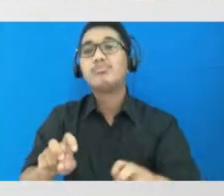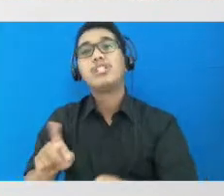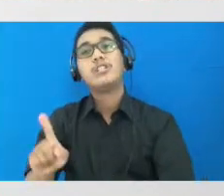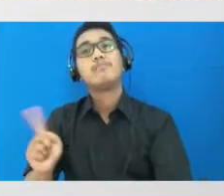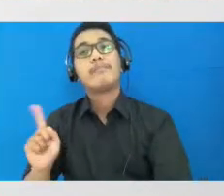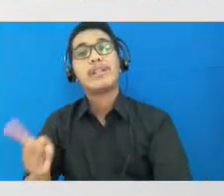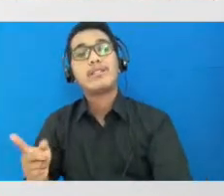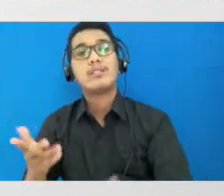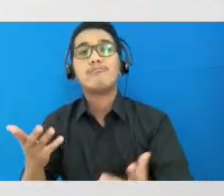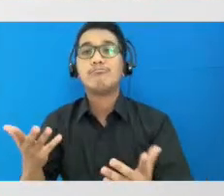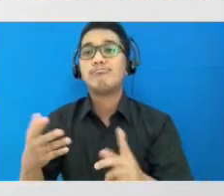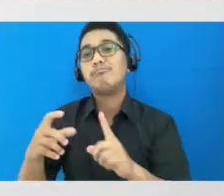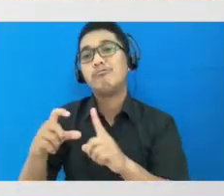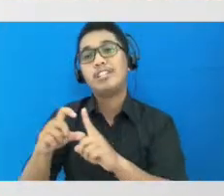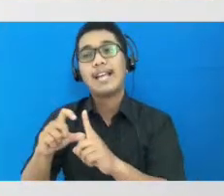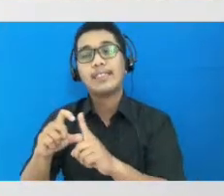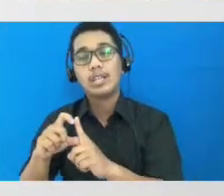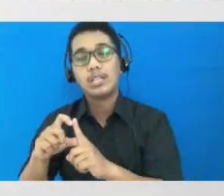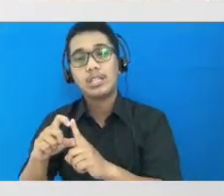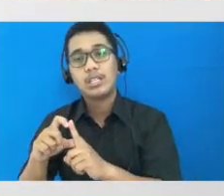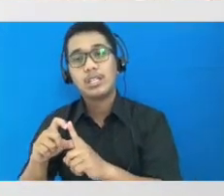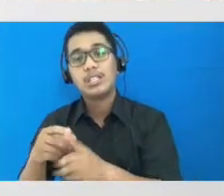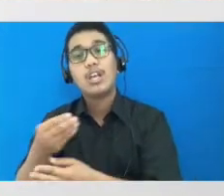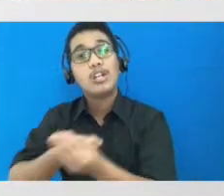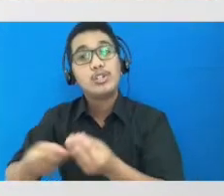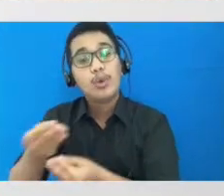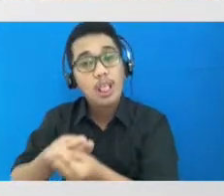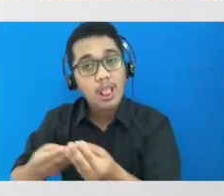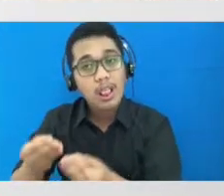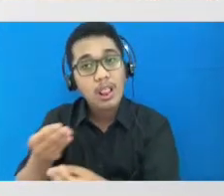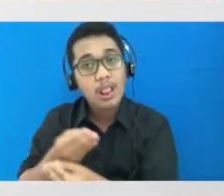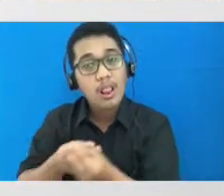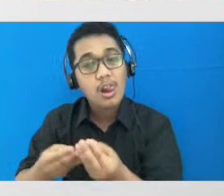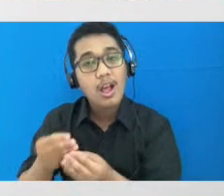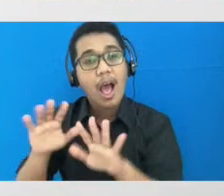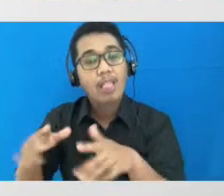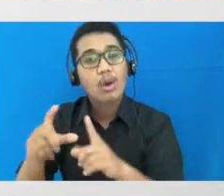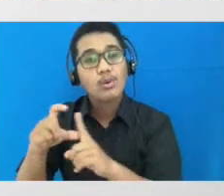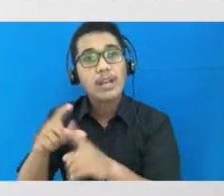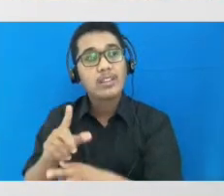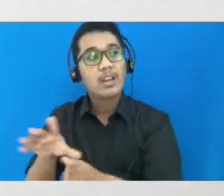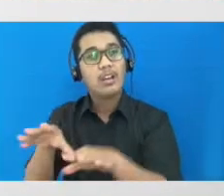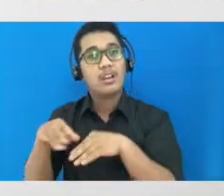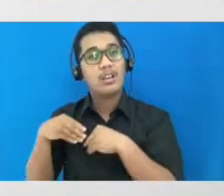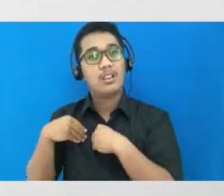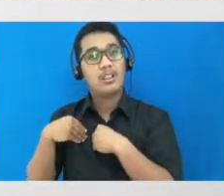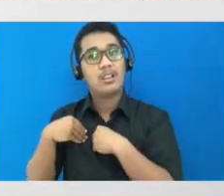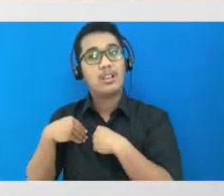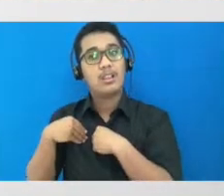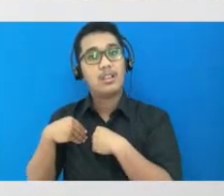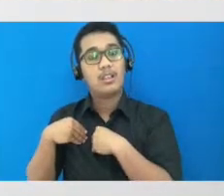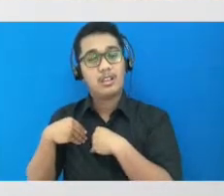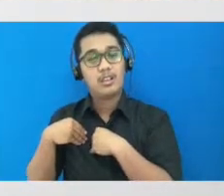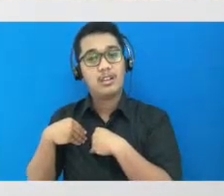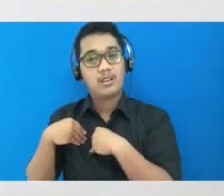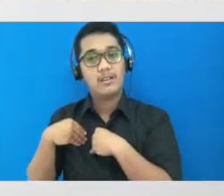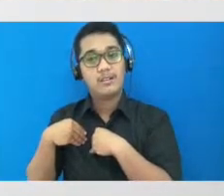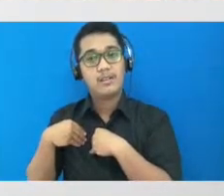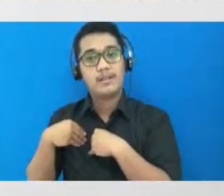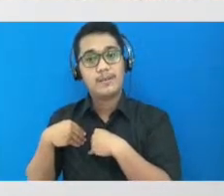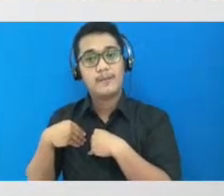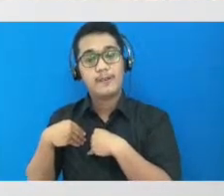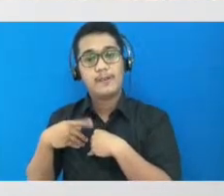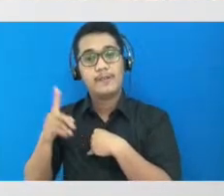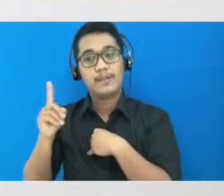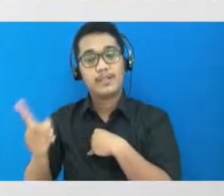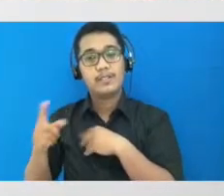data breach yang terjadi, data yang dijual, data yang dimiliki oleh pelaku yang mengakui bahwa